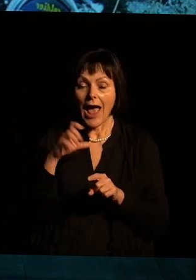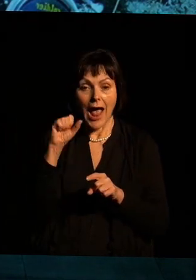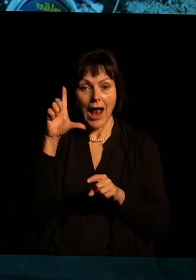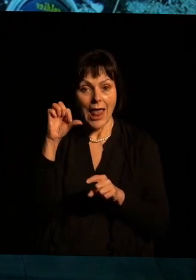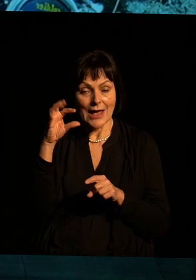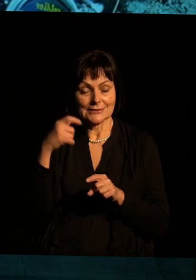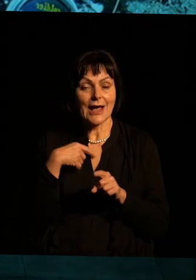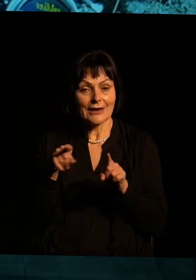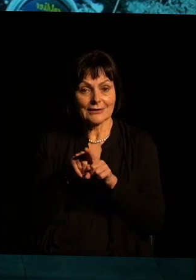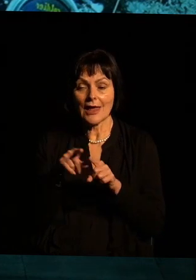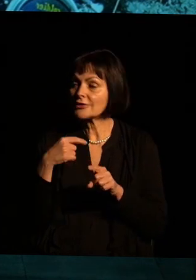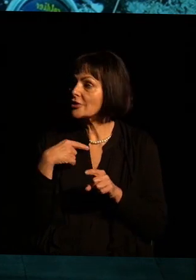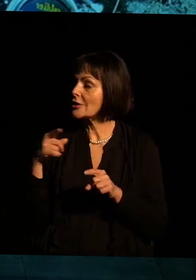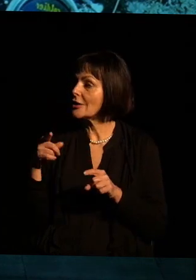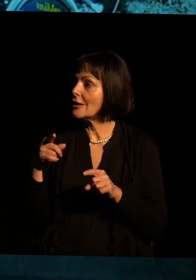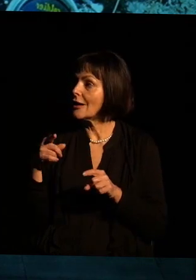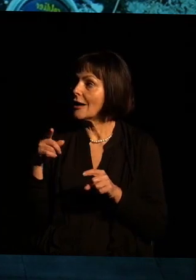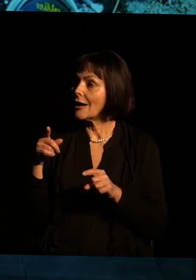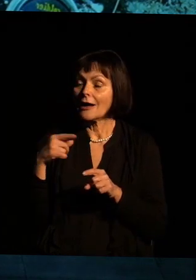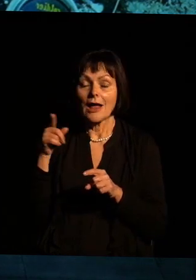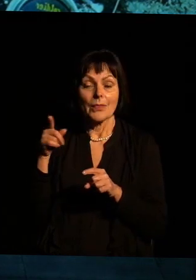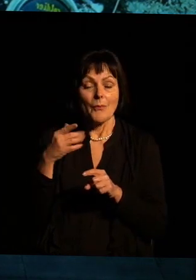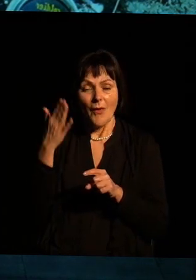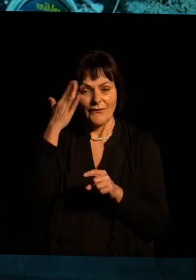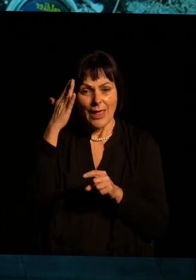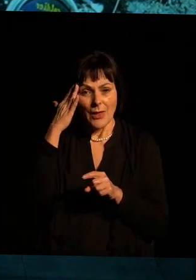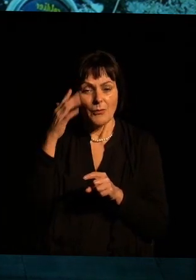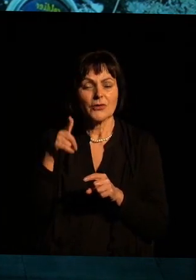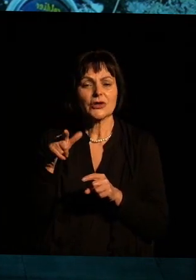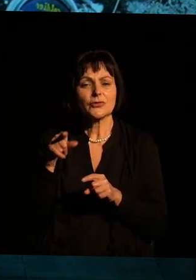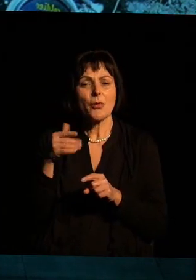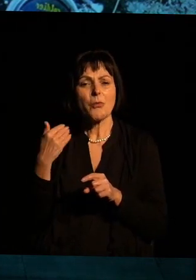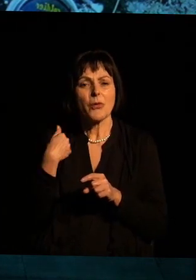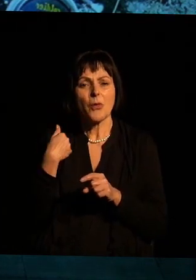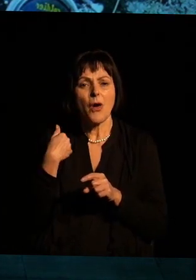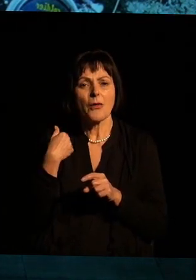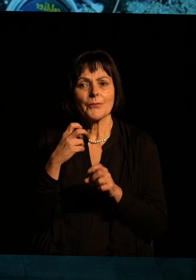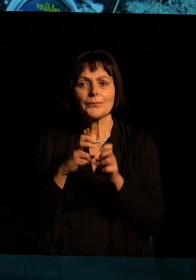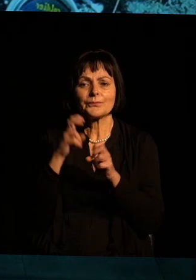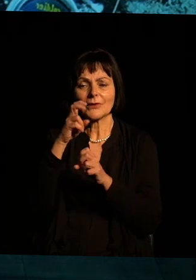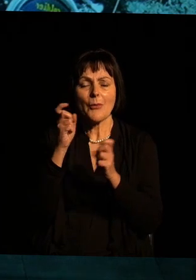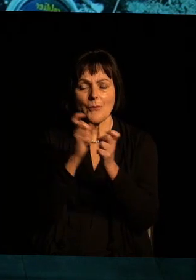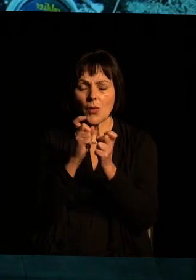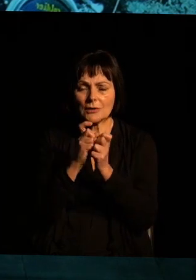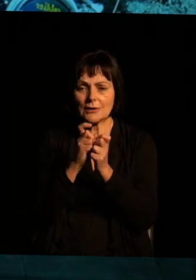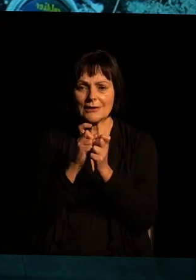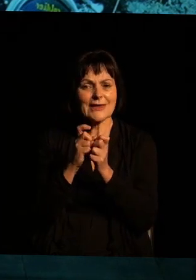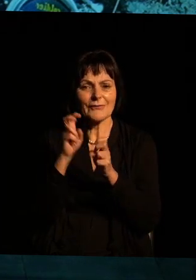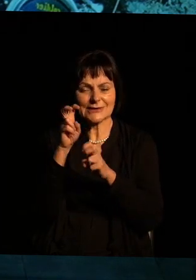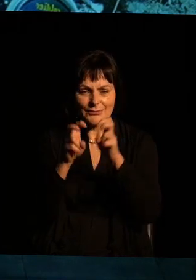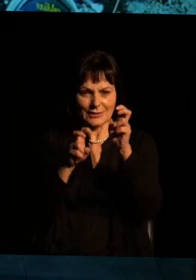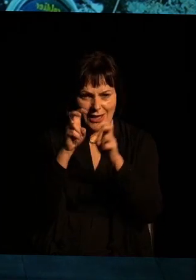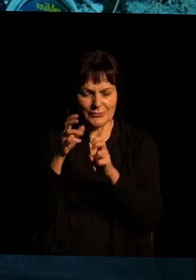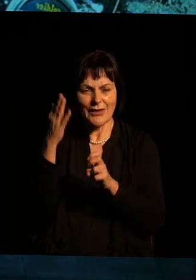też byliśmy pod Aconcagua. I tutaj to wiadomo, że to było tak dotarcie w te punkty. No nie wspinaliśmy